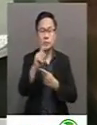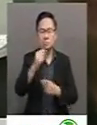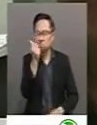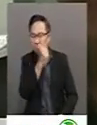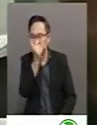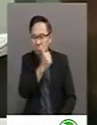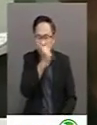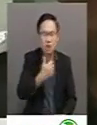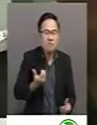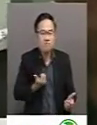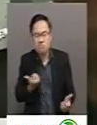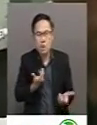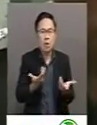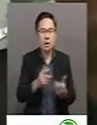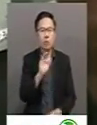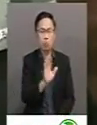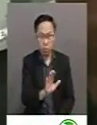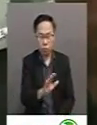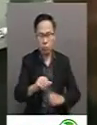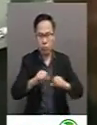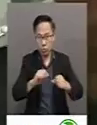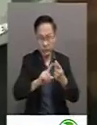องหรืออาจจะ